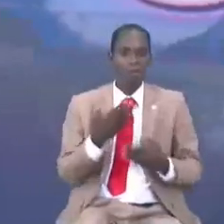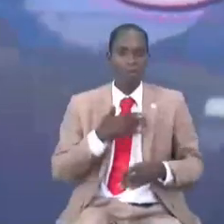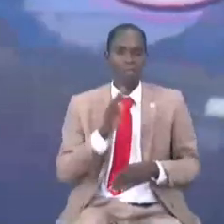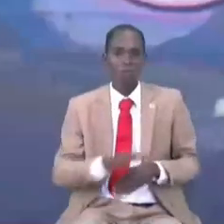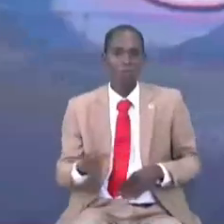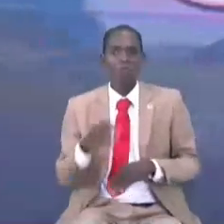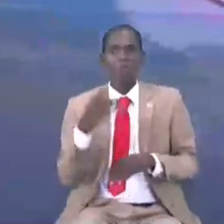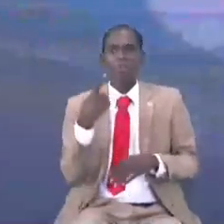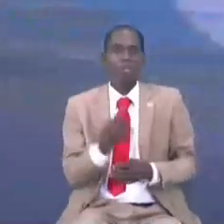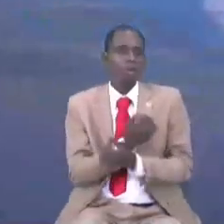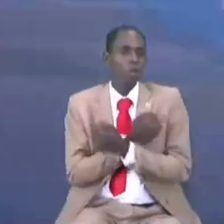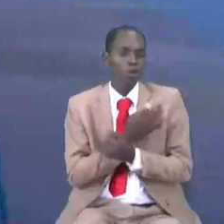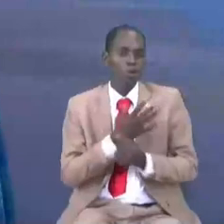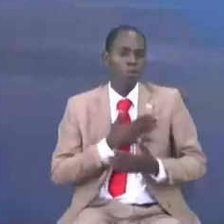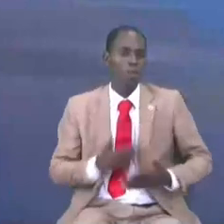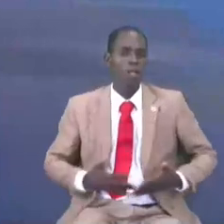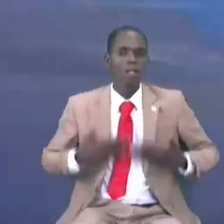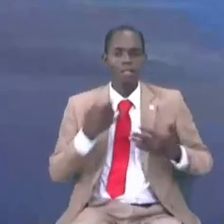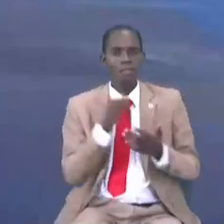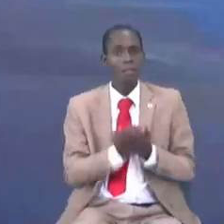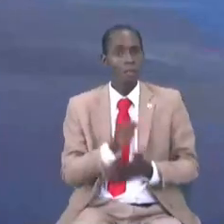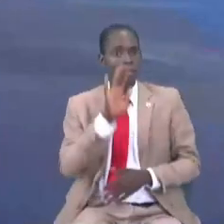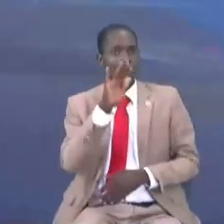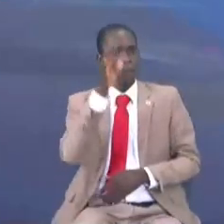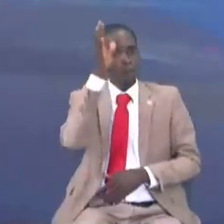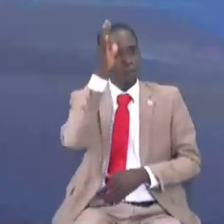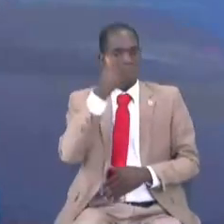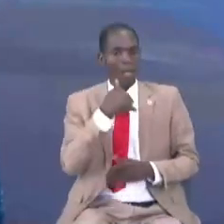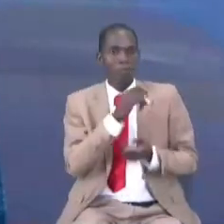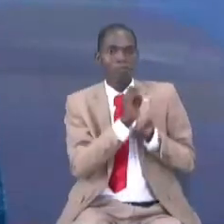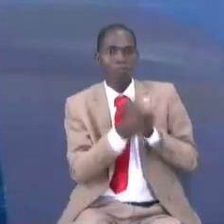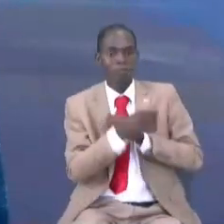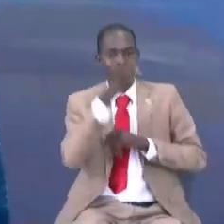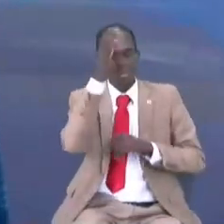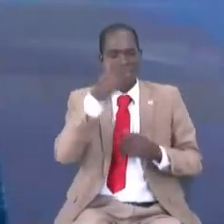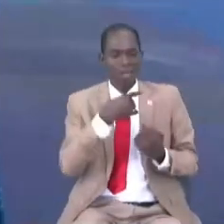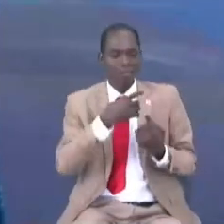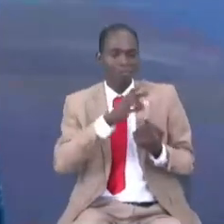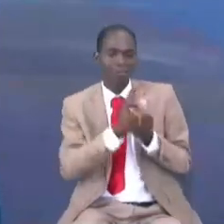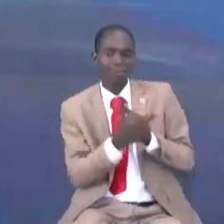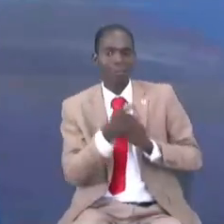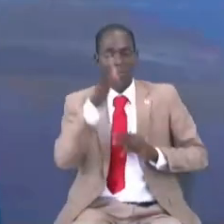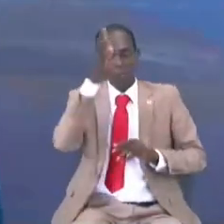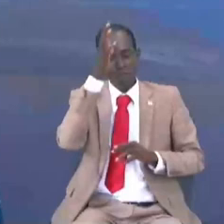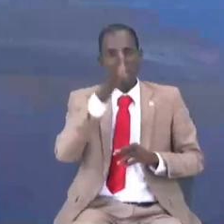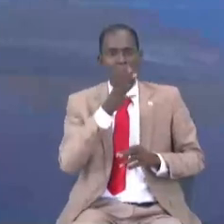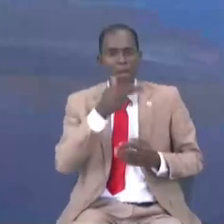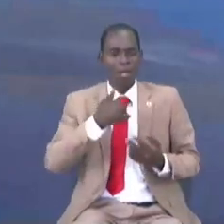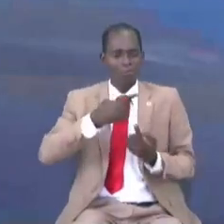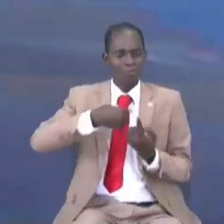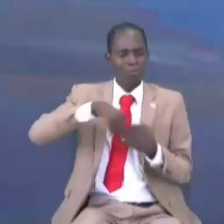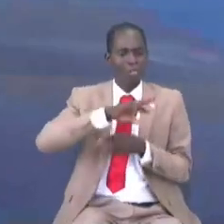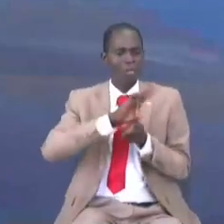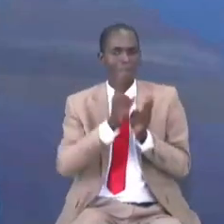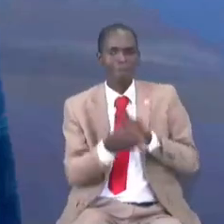papa, changez. Papa s'est repenti, maman a changé, maman s'est repenti. Oh, le langage est différent, son style de vie